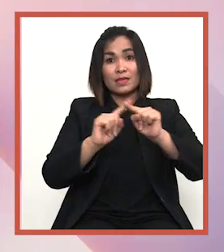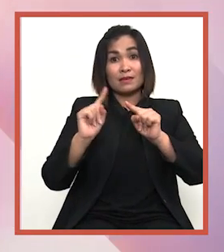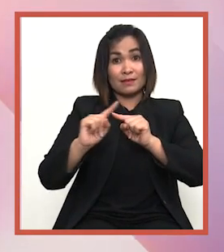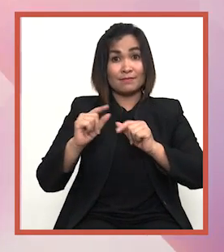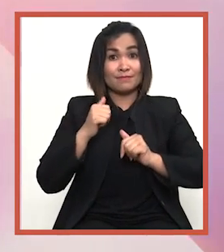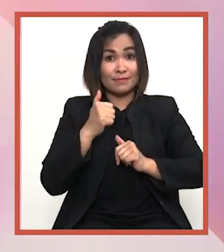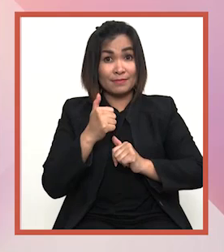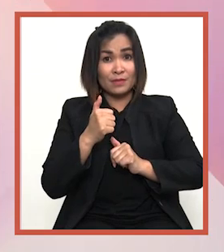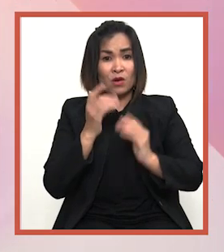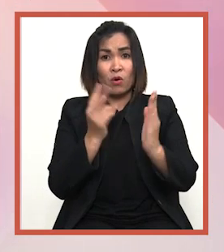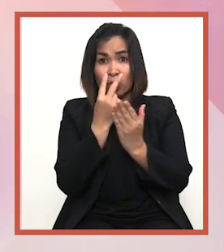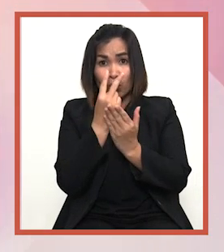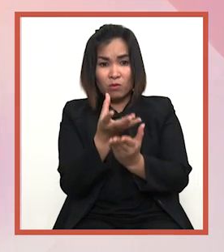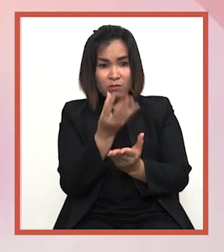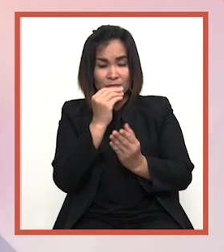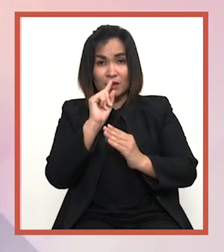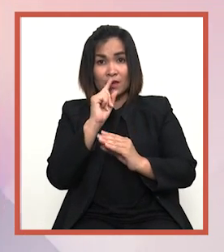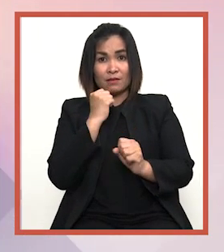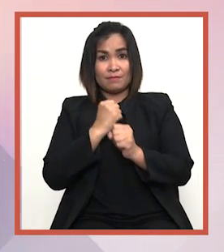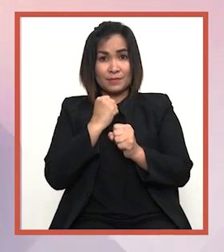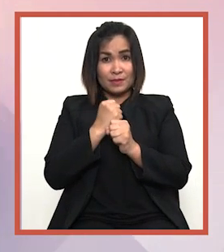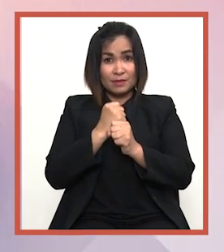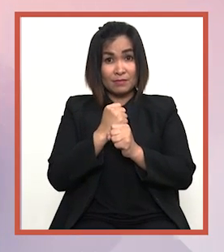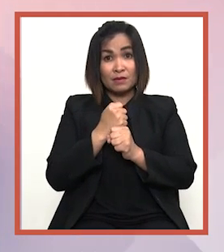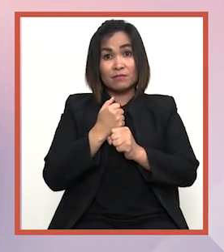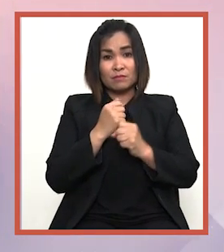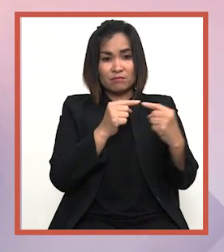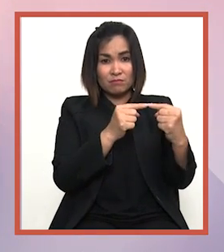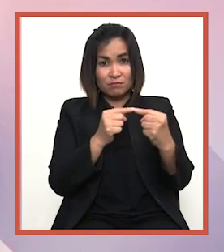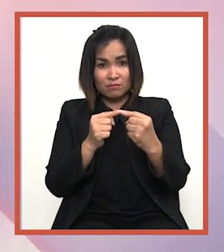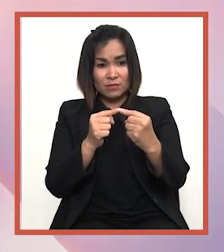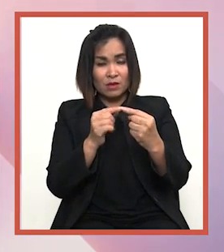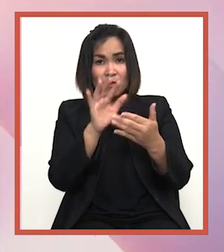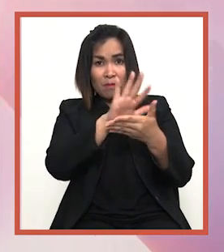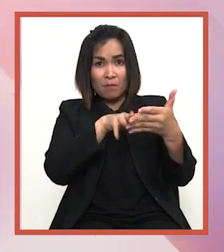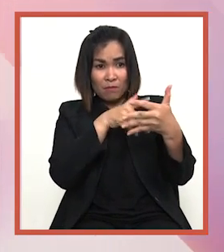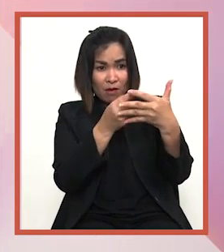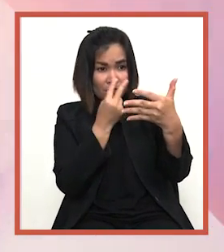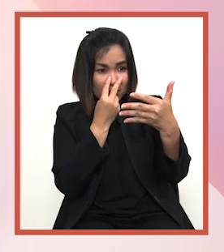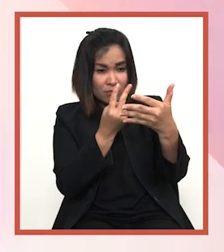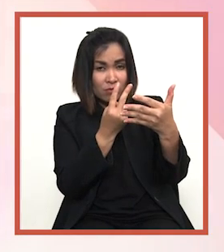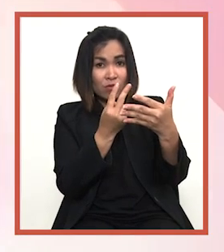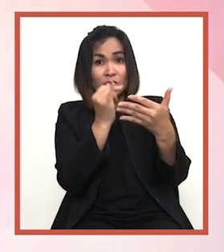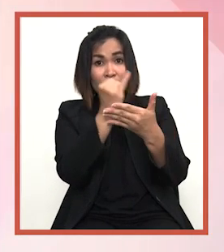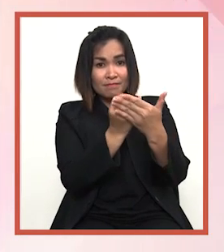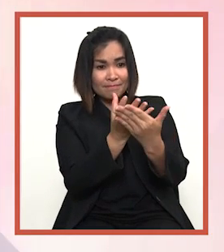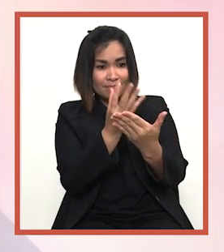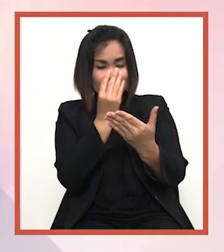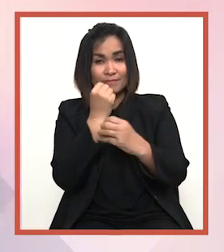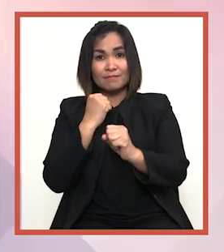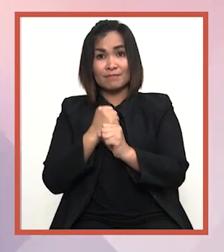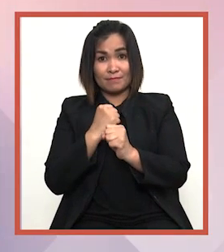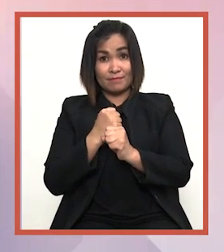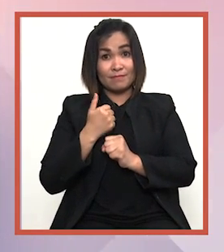ผู้สร้างนะครับเป็นผู้สร้างงานนะครับของเรานะครับที่เราได้เขียนแบบไปข้างต้น